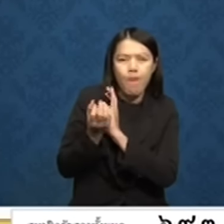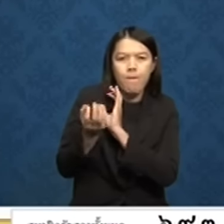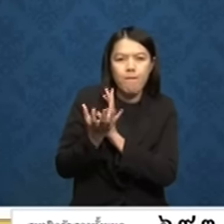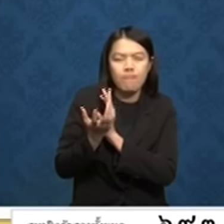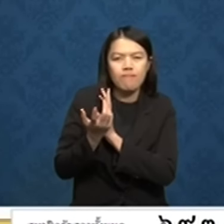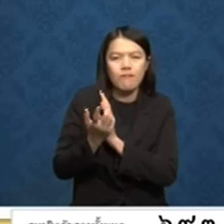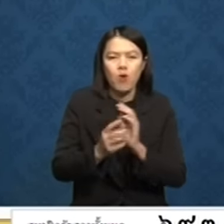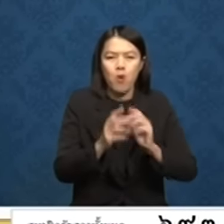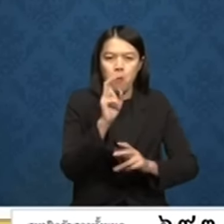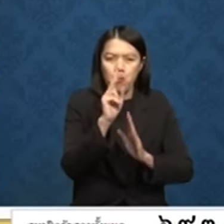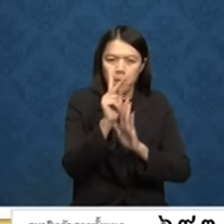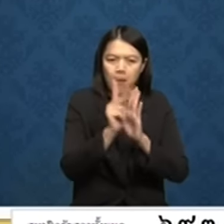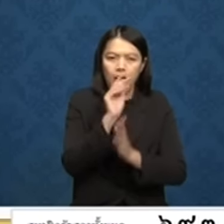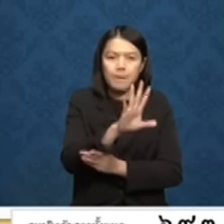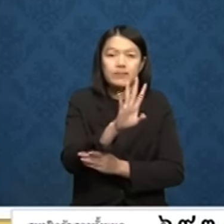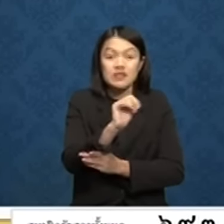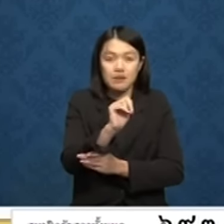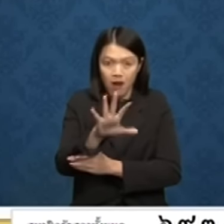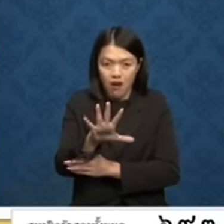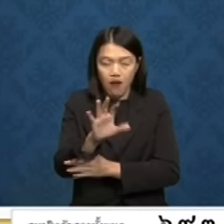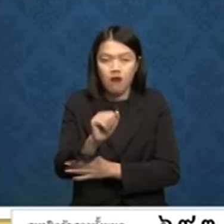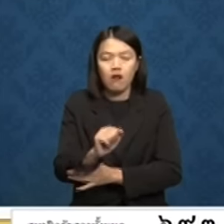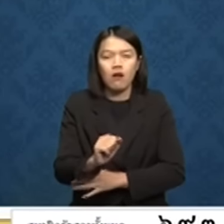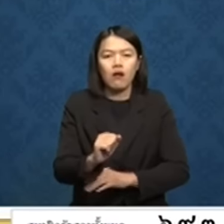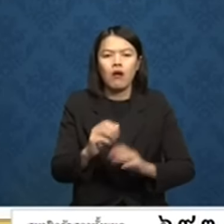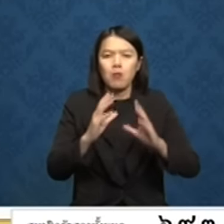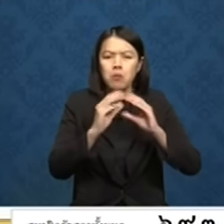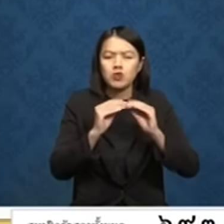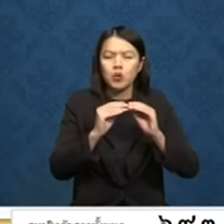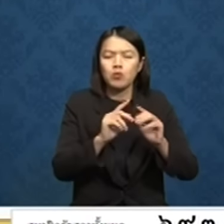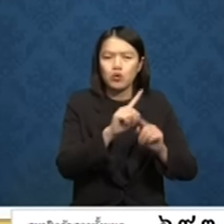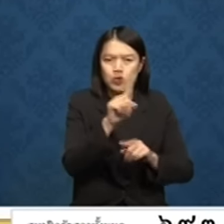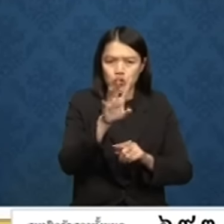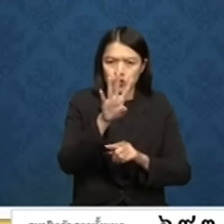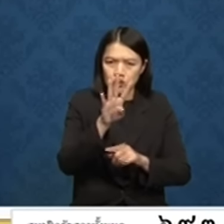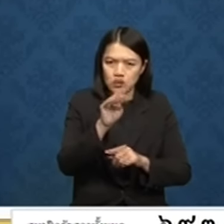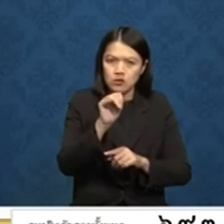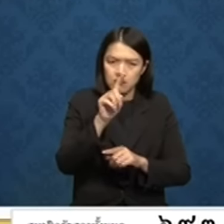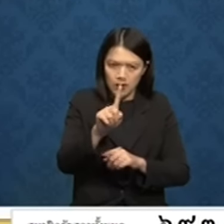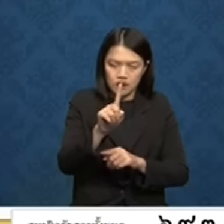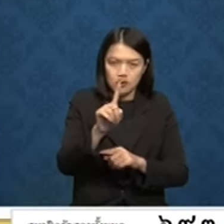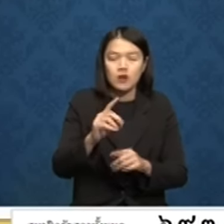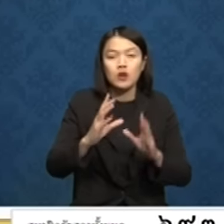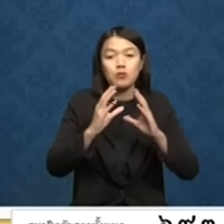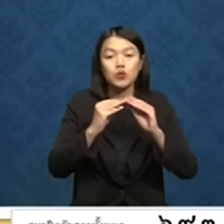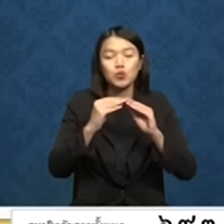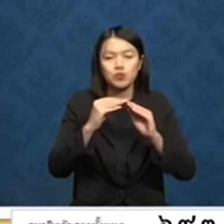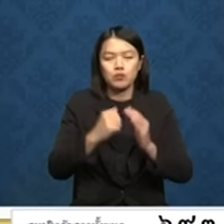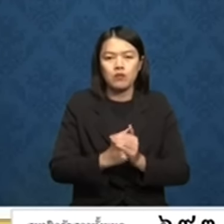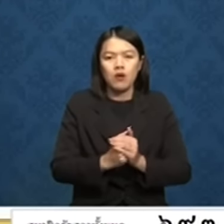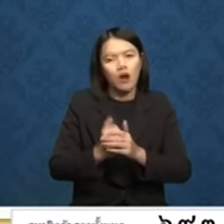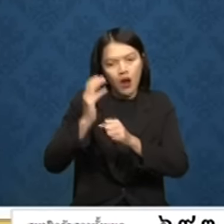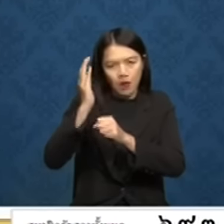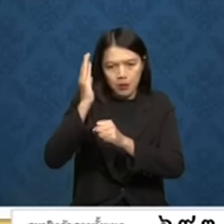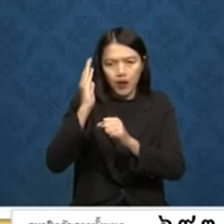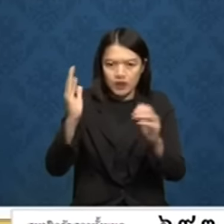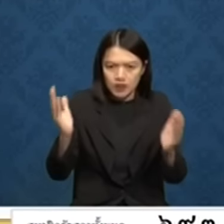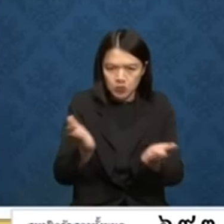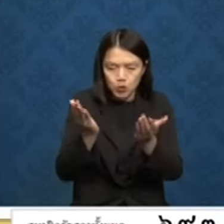ย่างชัดเจนผมยังยกอ้างเอาข้อบังคับการประชุมข้อที่141ครับเราสามารถอภิปรายสนับ